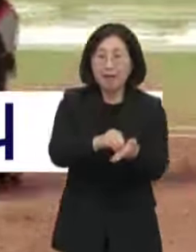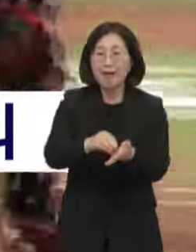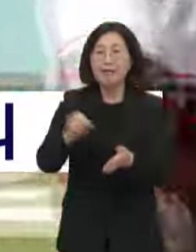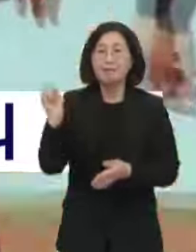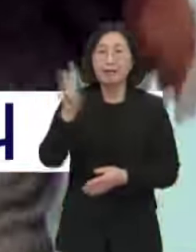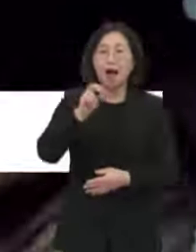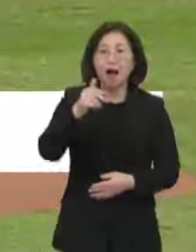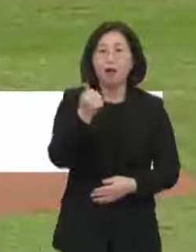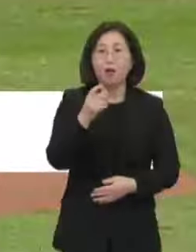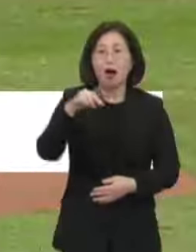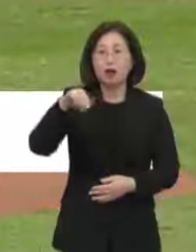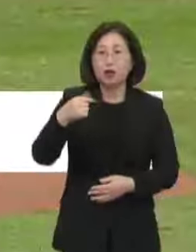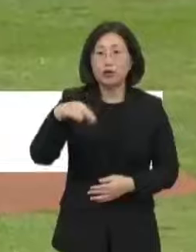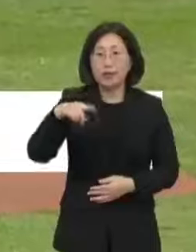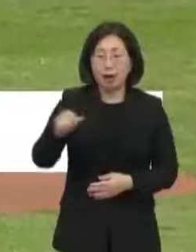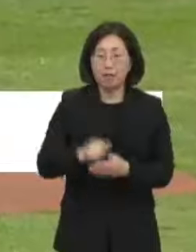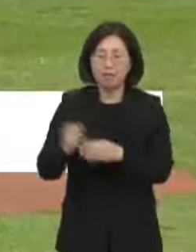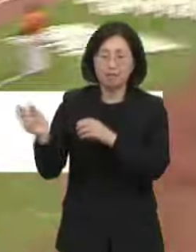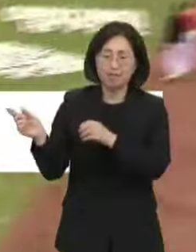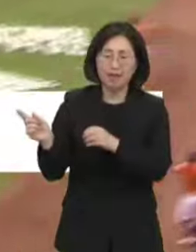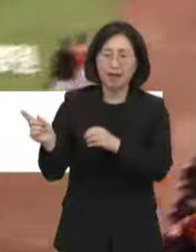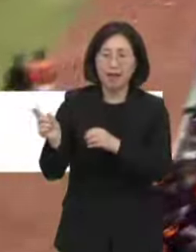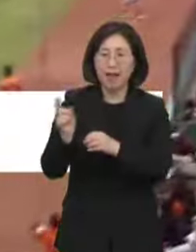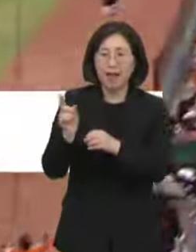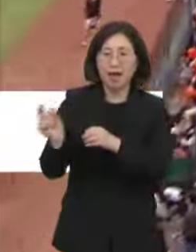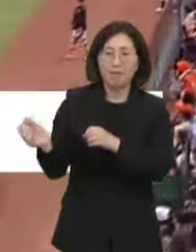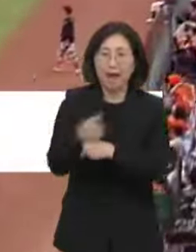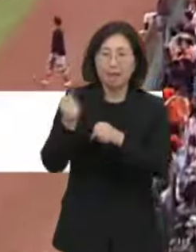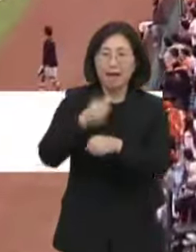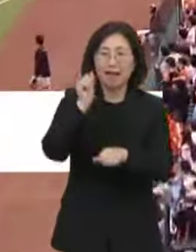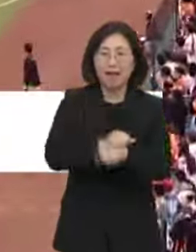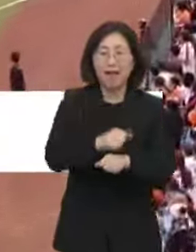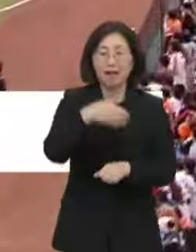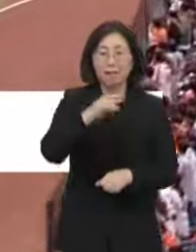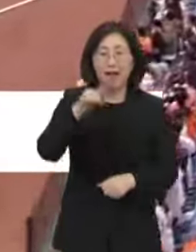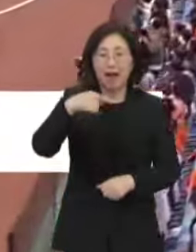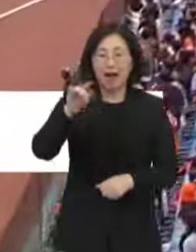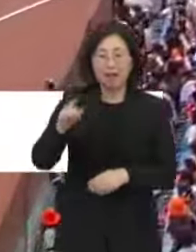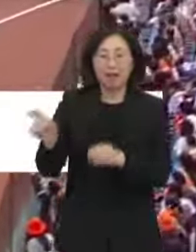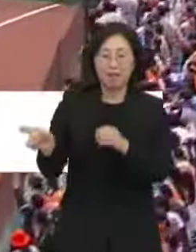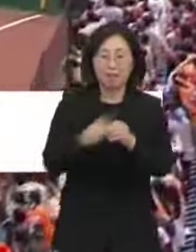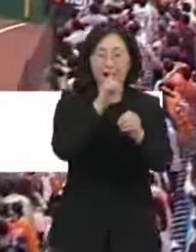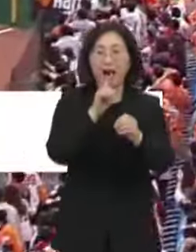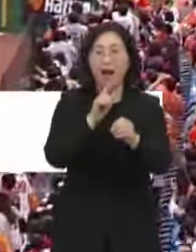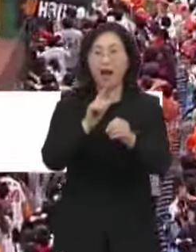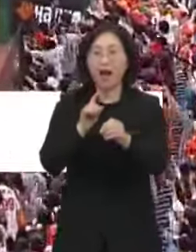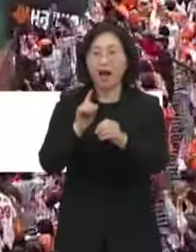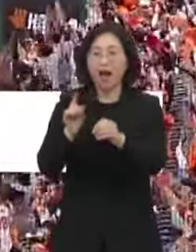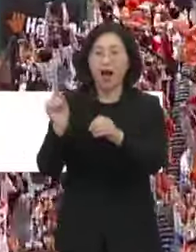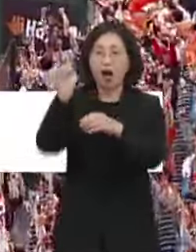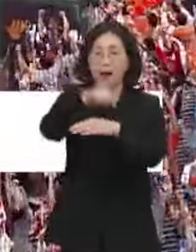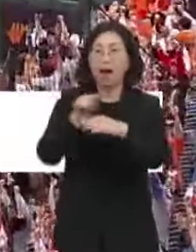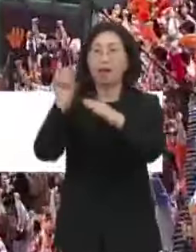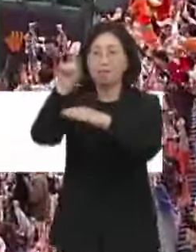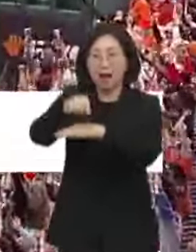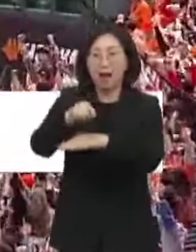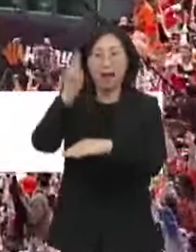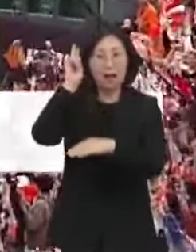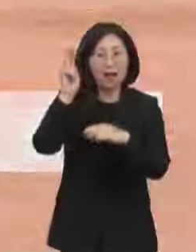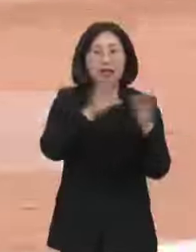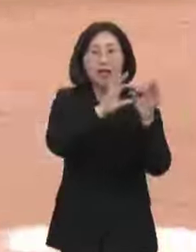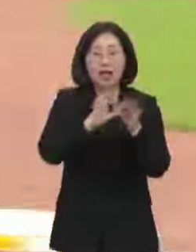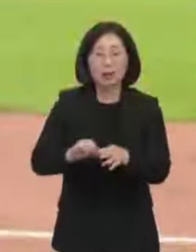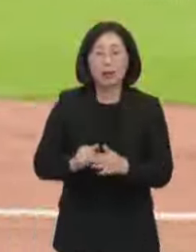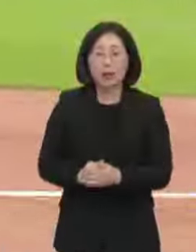최고 거포로 떠오른 외국인 타자 페라자는 좌우 타석을 오가며 이틀 연속 홈런포를 쏘아 올렸습니다. 이들의 맹활약 속에